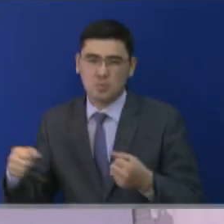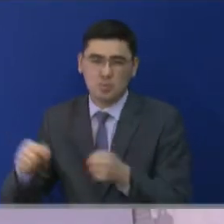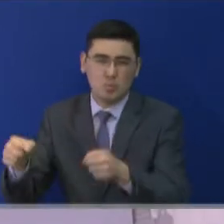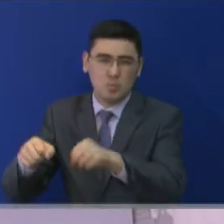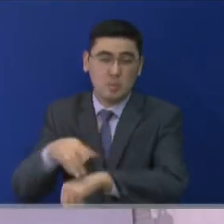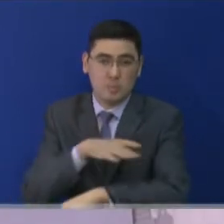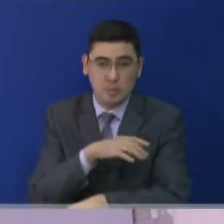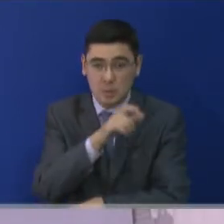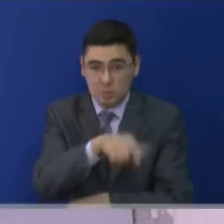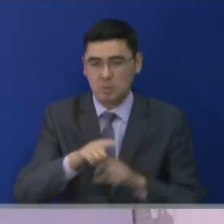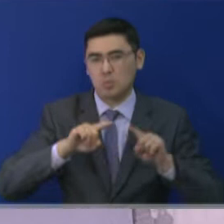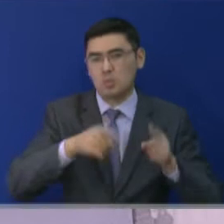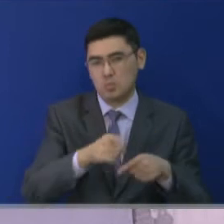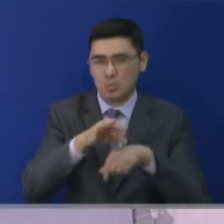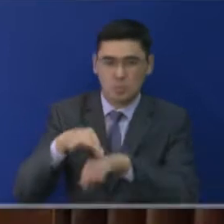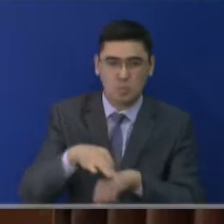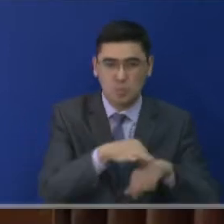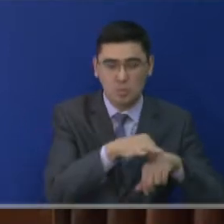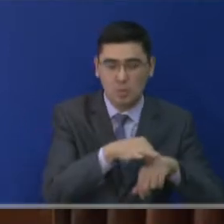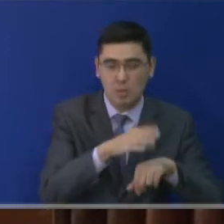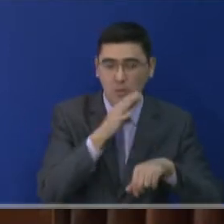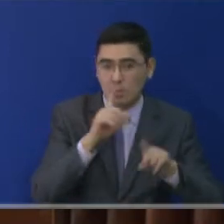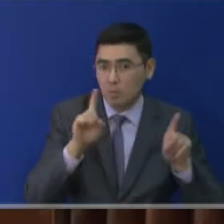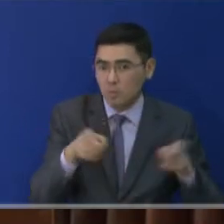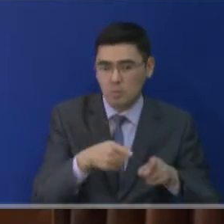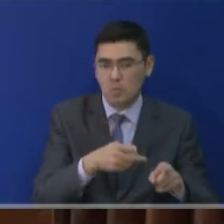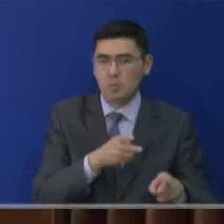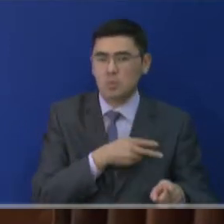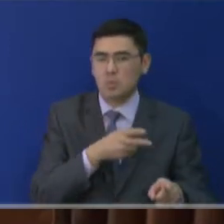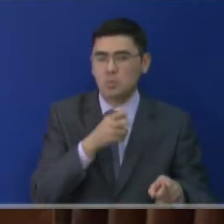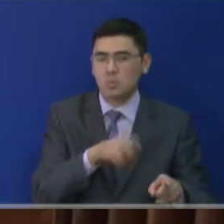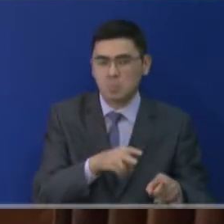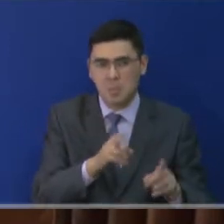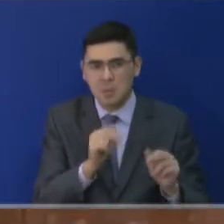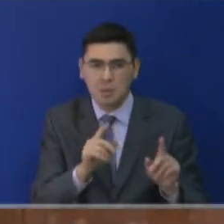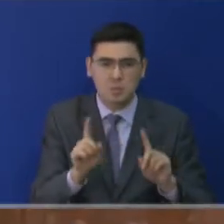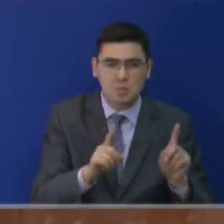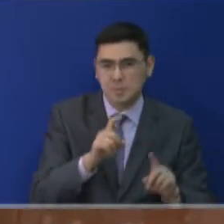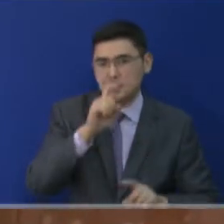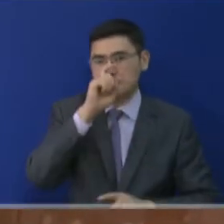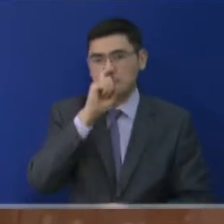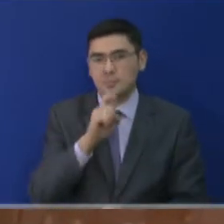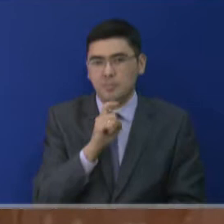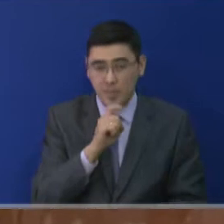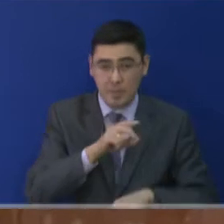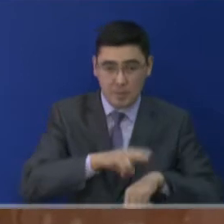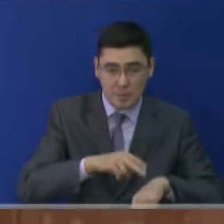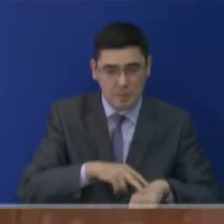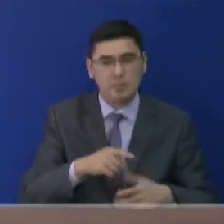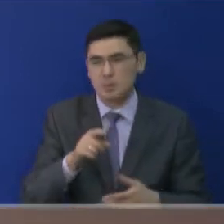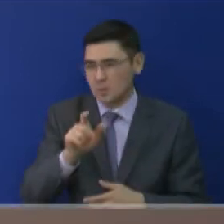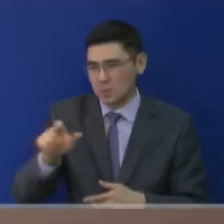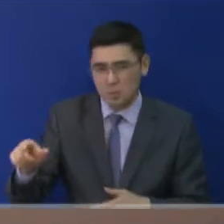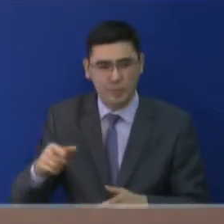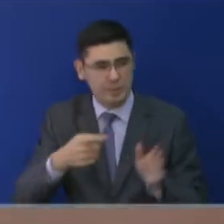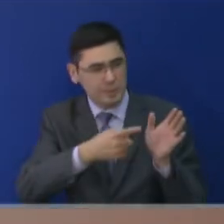жігіт жұмбақ жағдайда көз жұмған. Марқұмның туыстары полиция қызметкерлерінен бұған қатысты түсінік беруін талап еткен